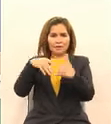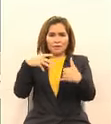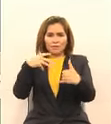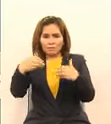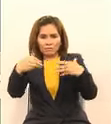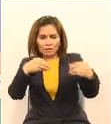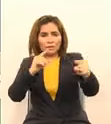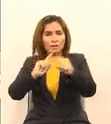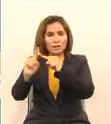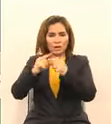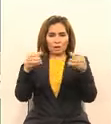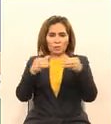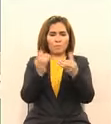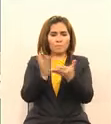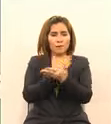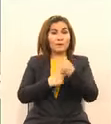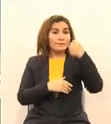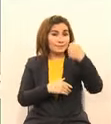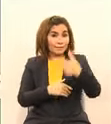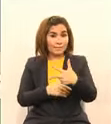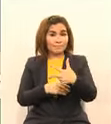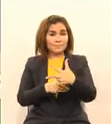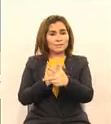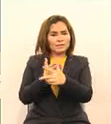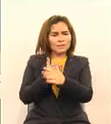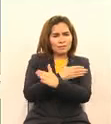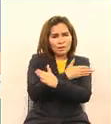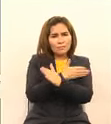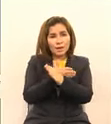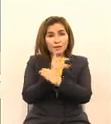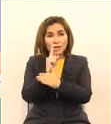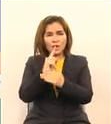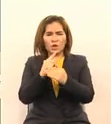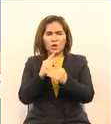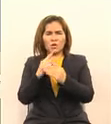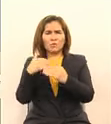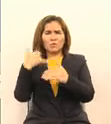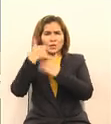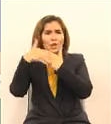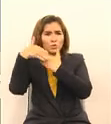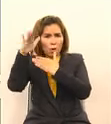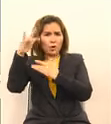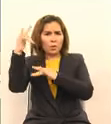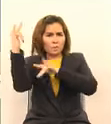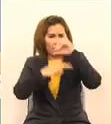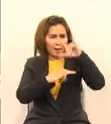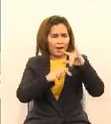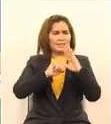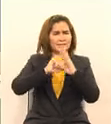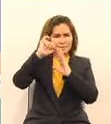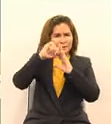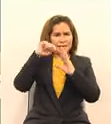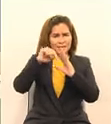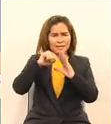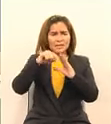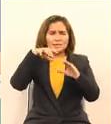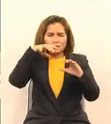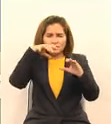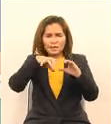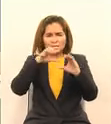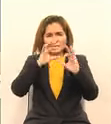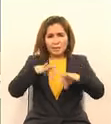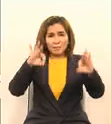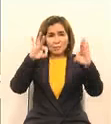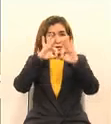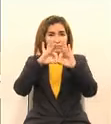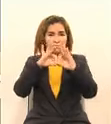าจะแบ่งเป็น3กลุ่มนะครับกลุ่มแรกก็คือกลุ่มที่มาจากต่างประเทศดังนั้นจะสังเกตว่าเชียงใหม่จะเป็นพื้นที่ที่มีสูงที่สุด